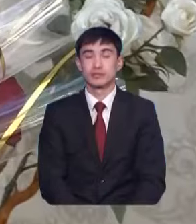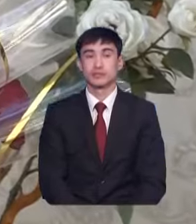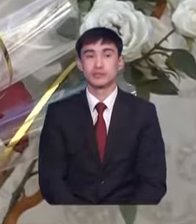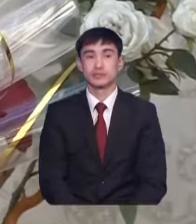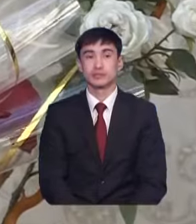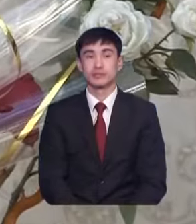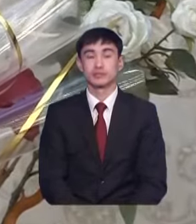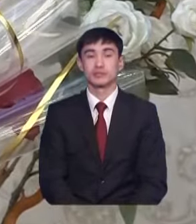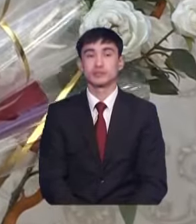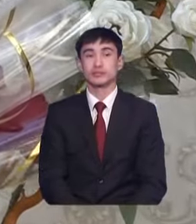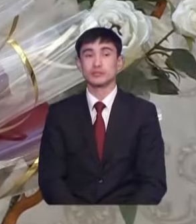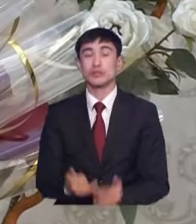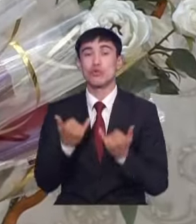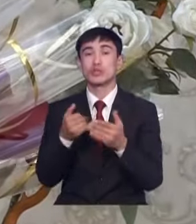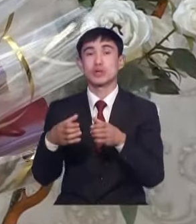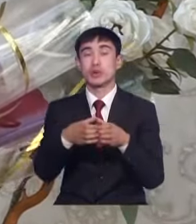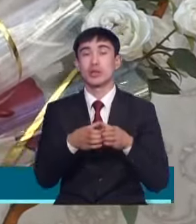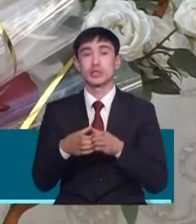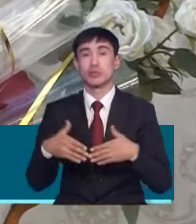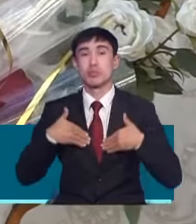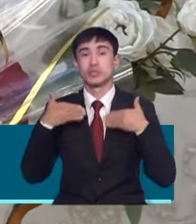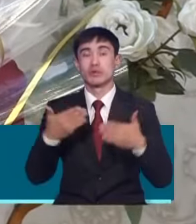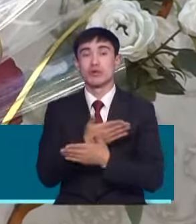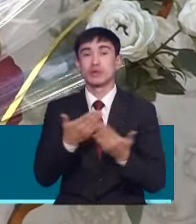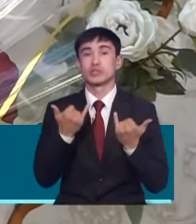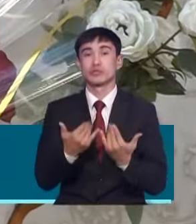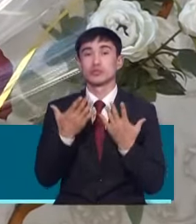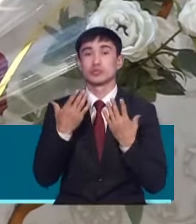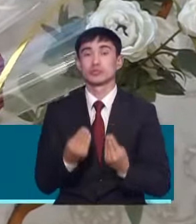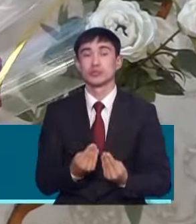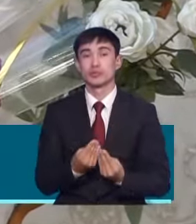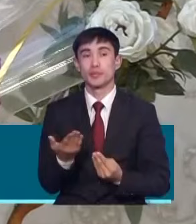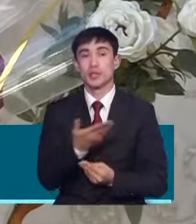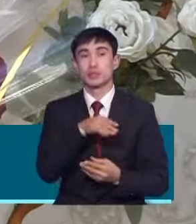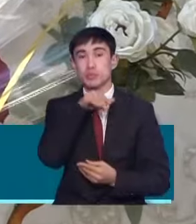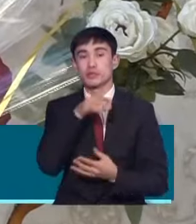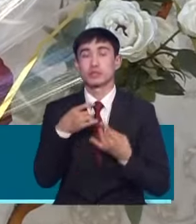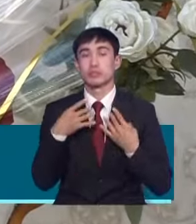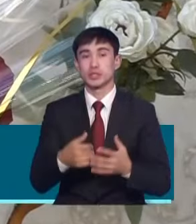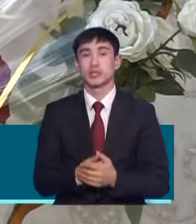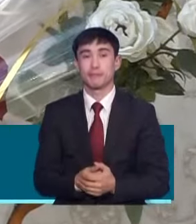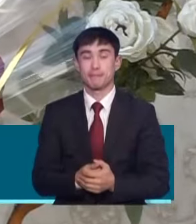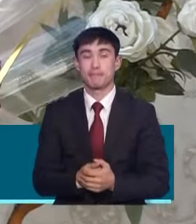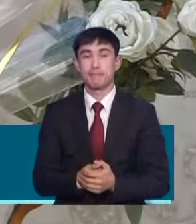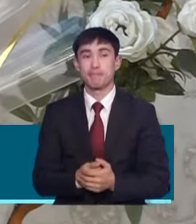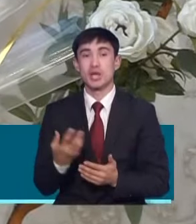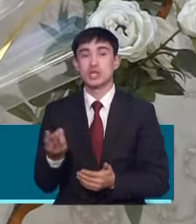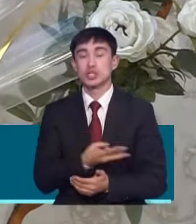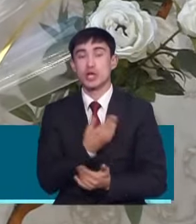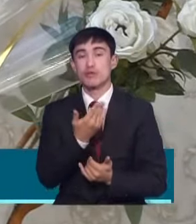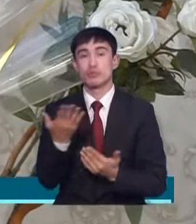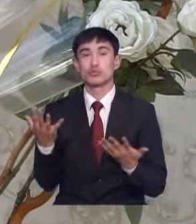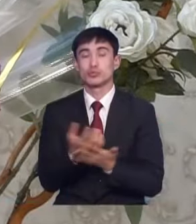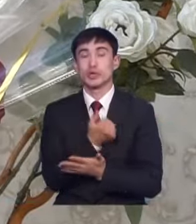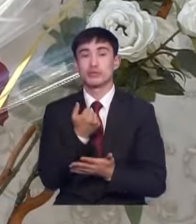службы Уважаемые коллеги поздравляю вас с сегодняшним нашим профессиональным праздником желаю вам